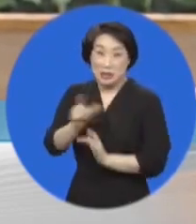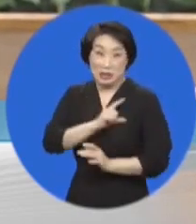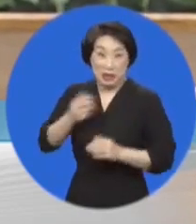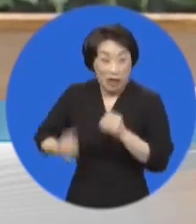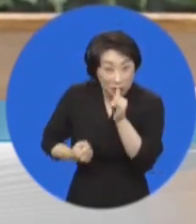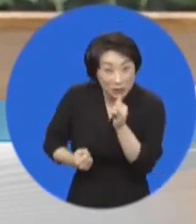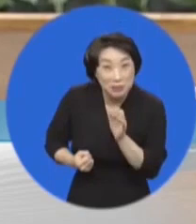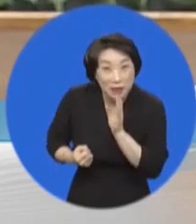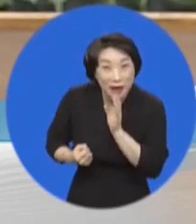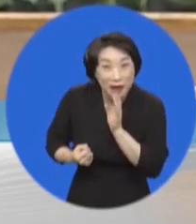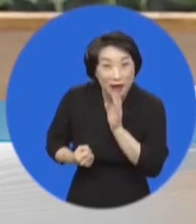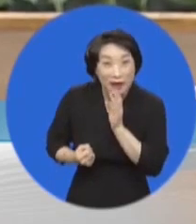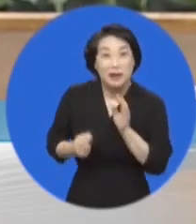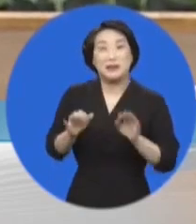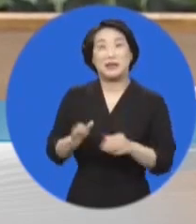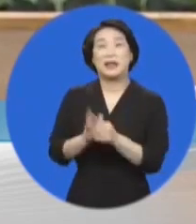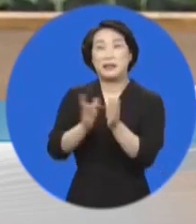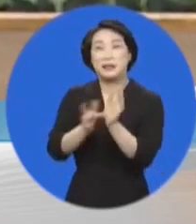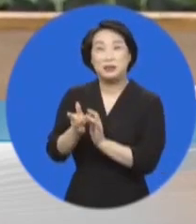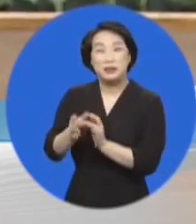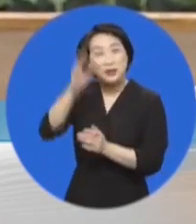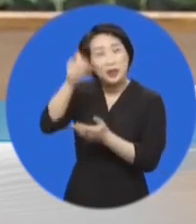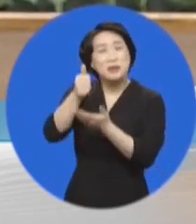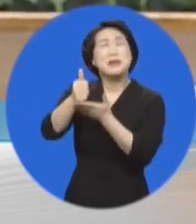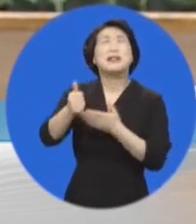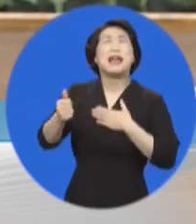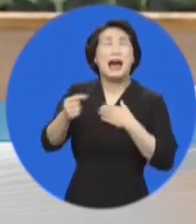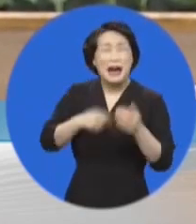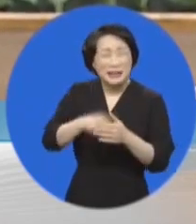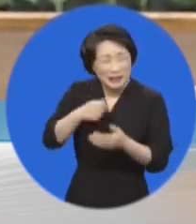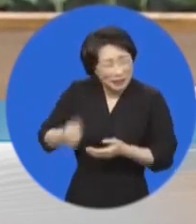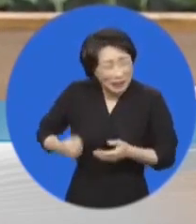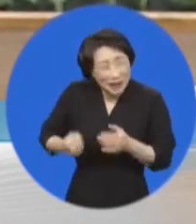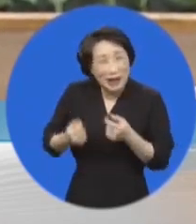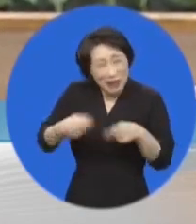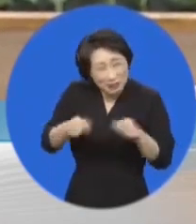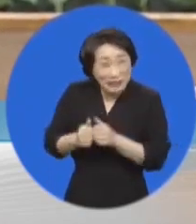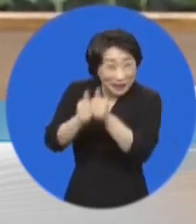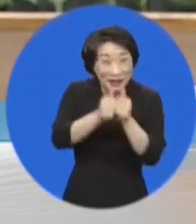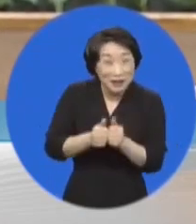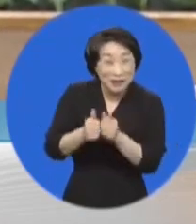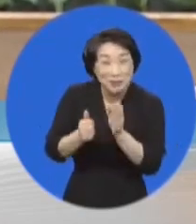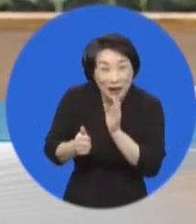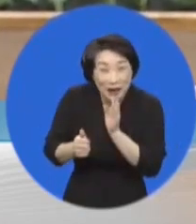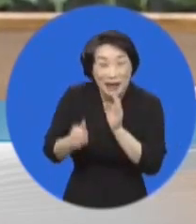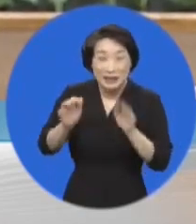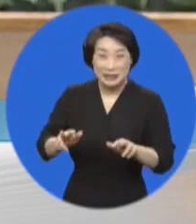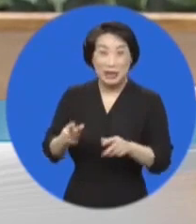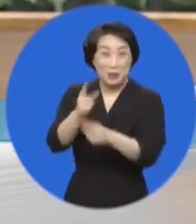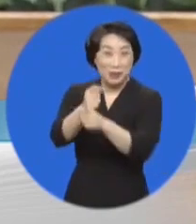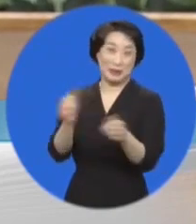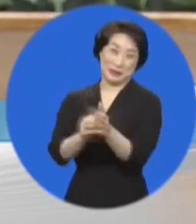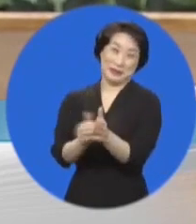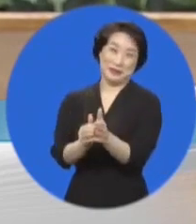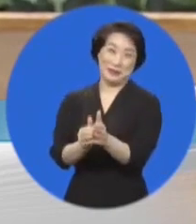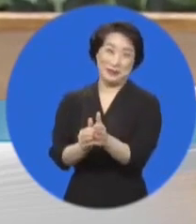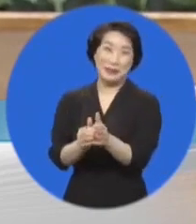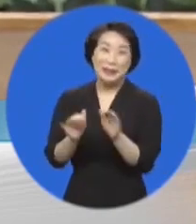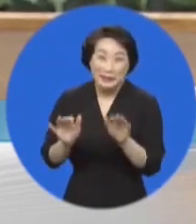내 안에 계시고 그 성령이 내 안에 계시니 그와 나와 원수